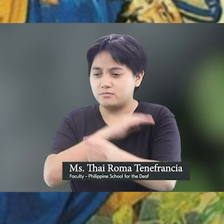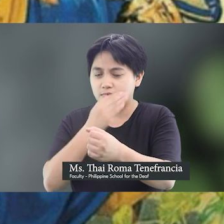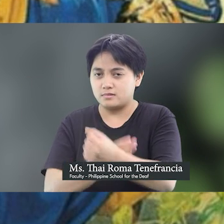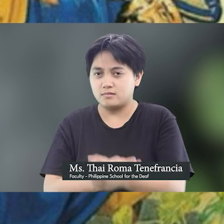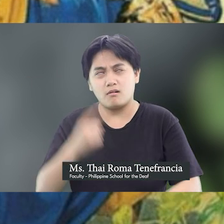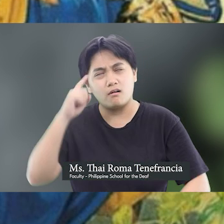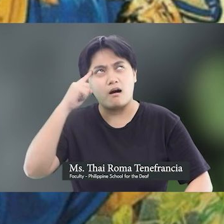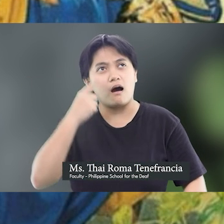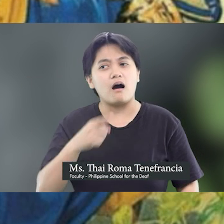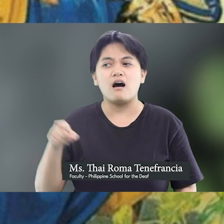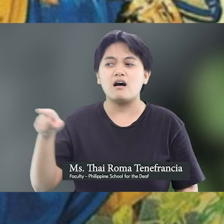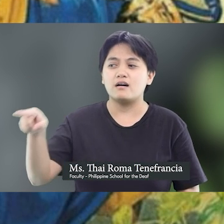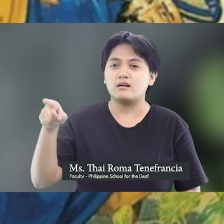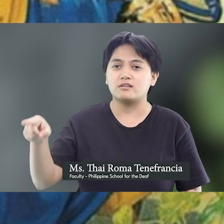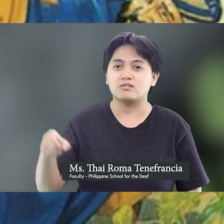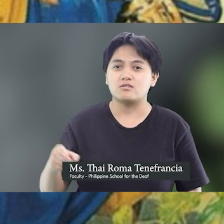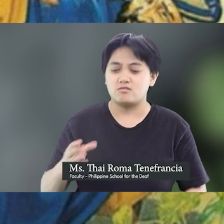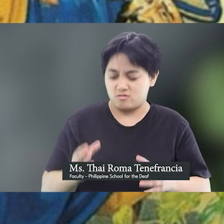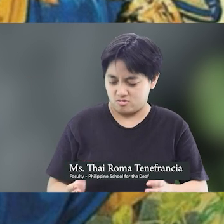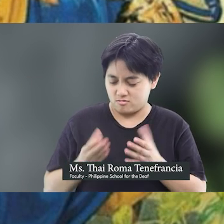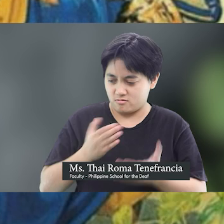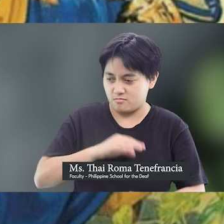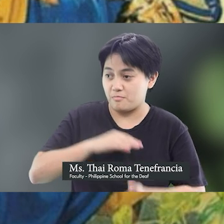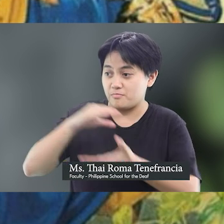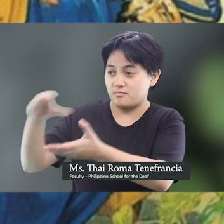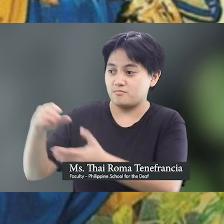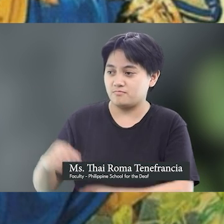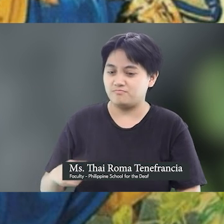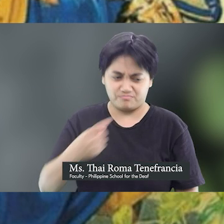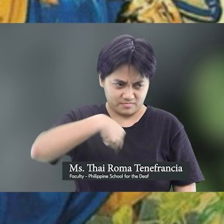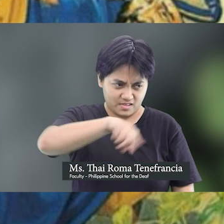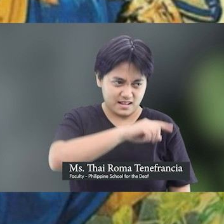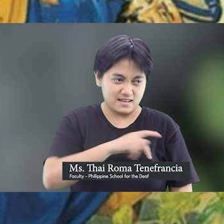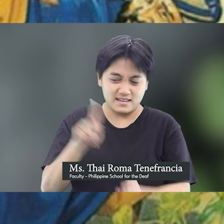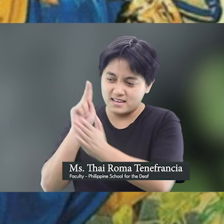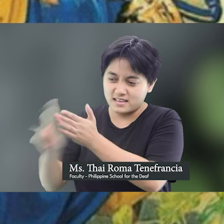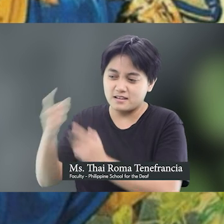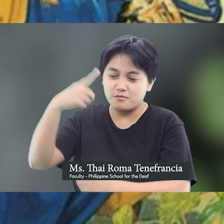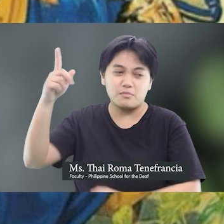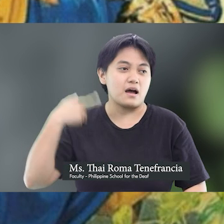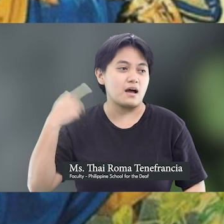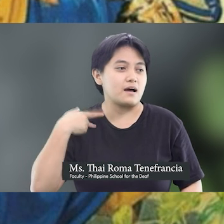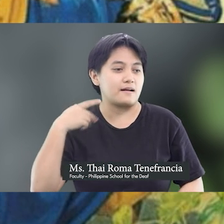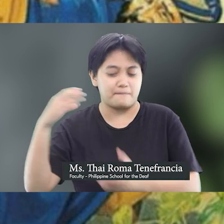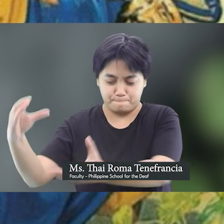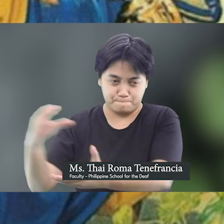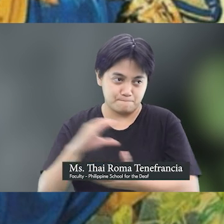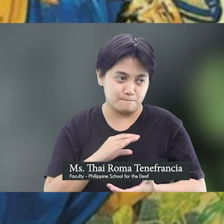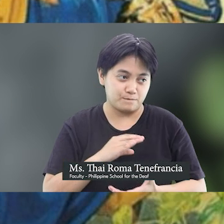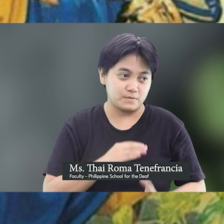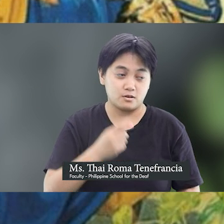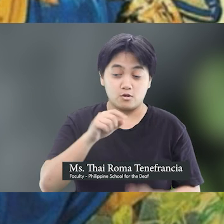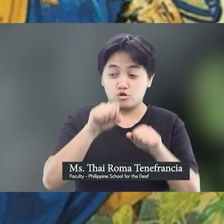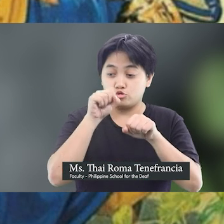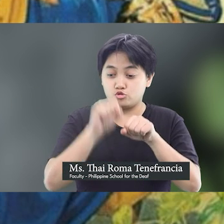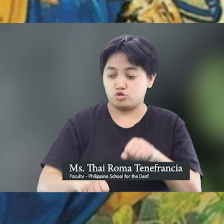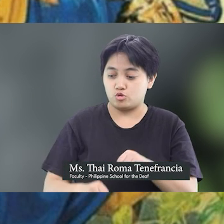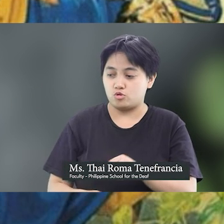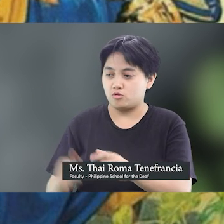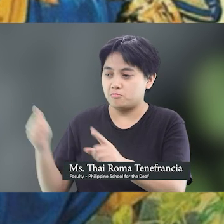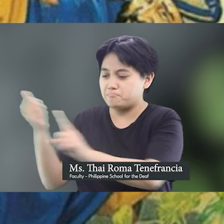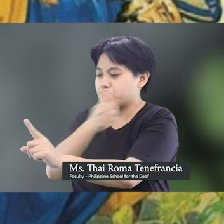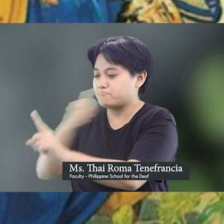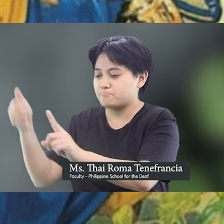nilang, Ito ang tagapagmana. Patayin natin siya at mapapasa atin ang kanyang mana. Kaya sinunggaban nila